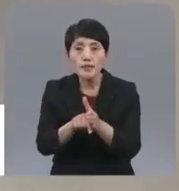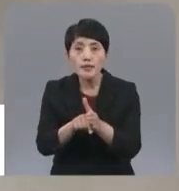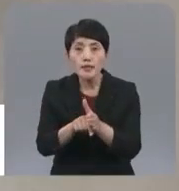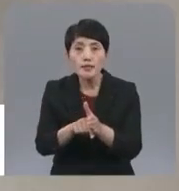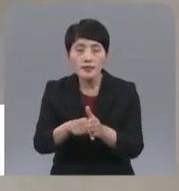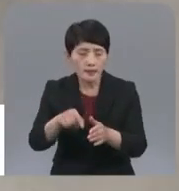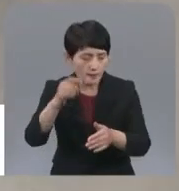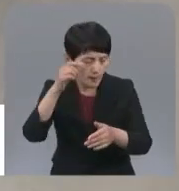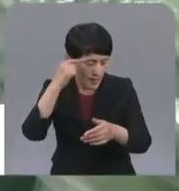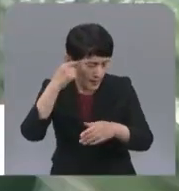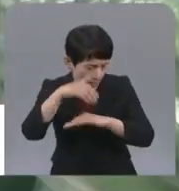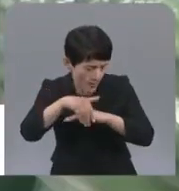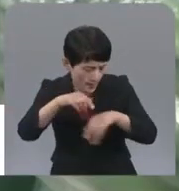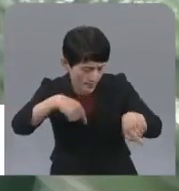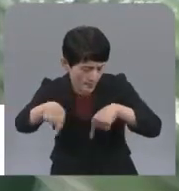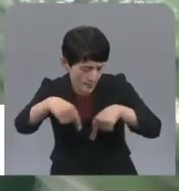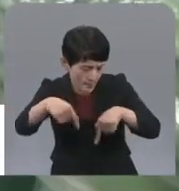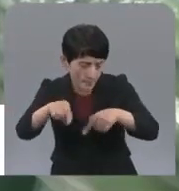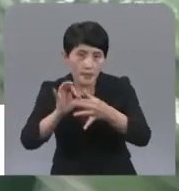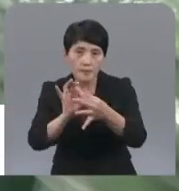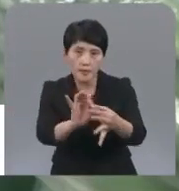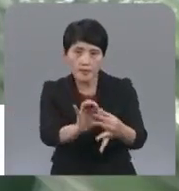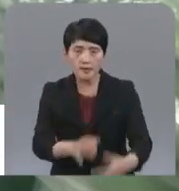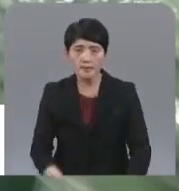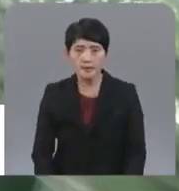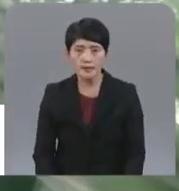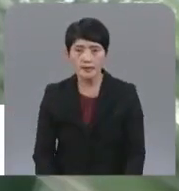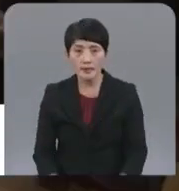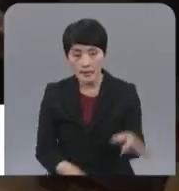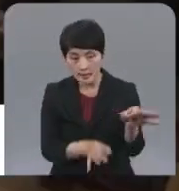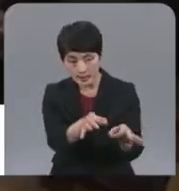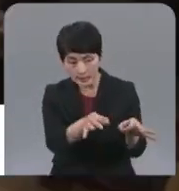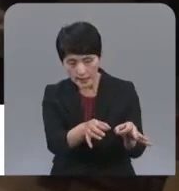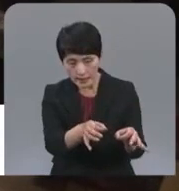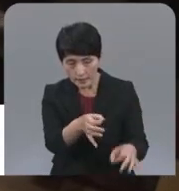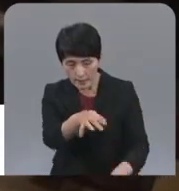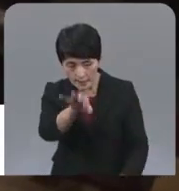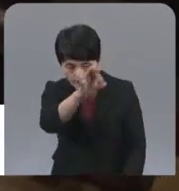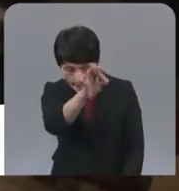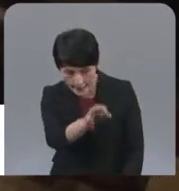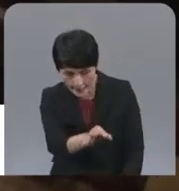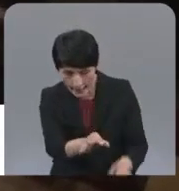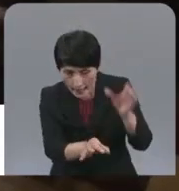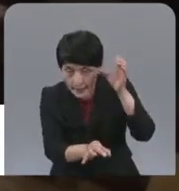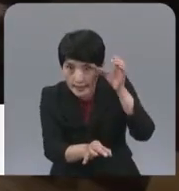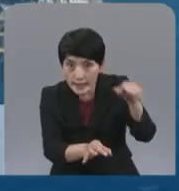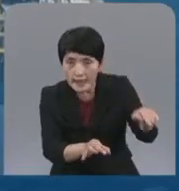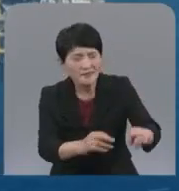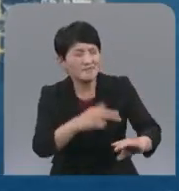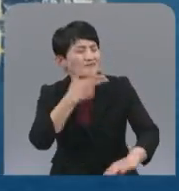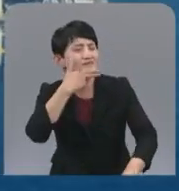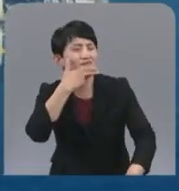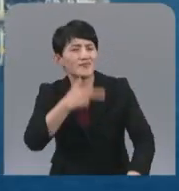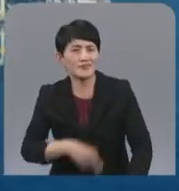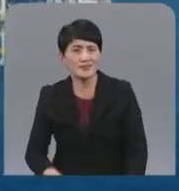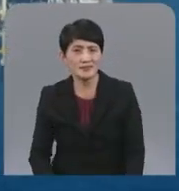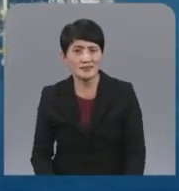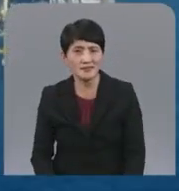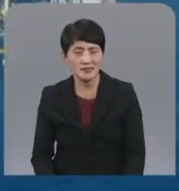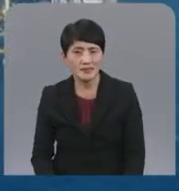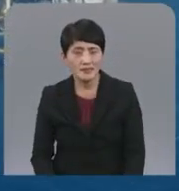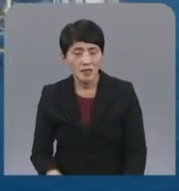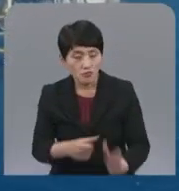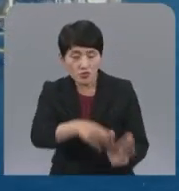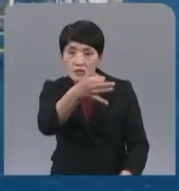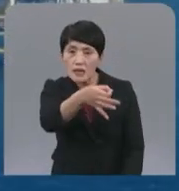出口低迷的情况得到缓解，经济增速呈现缓和的改善趋势。央行认为，景气出现不确